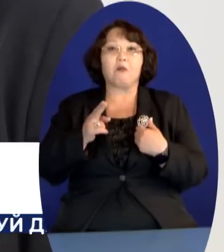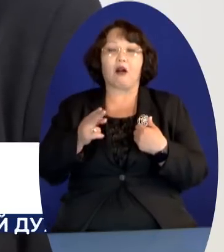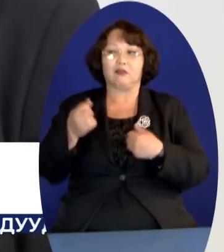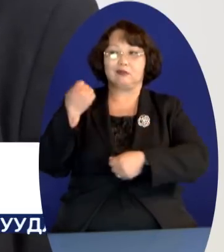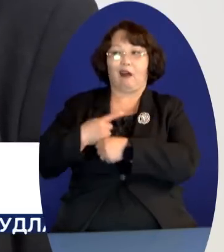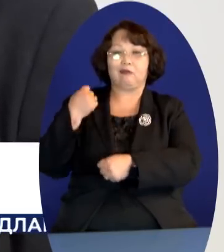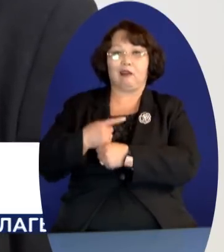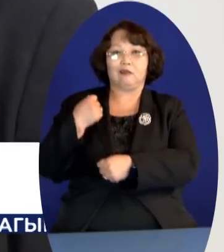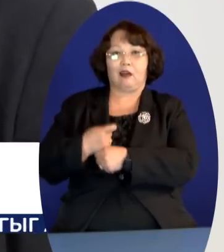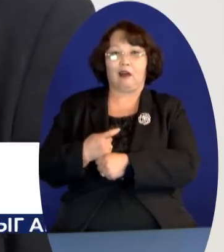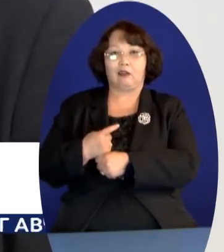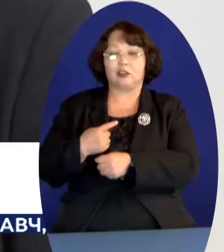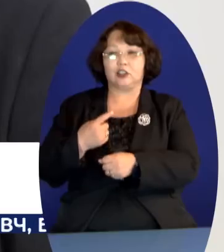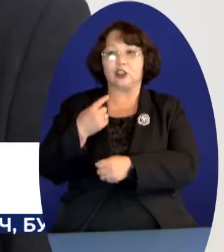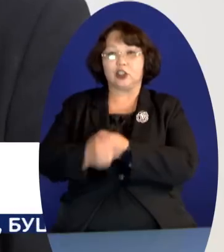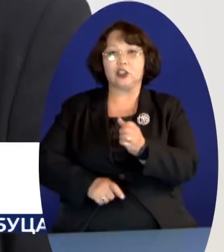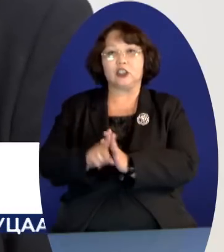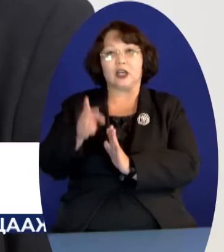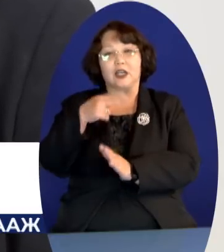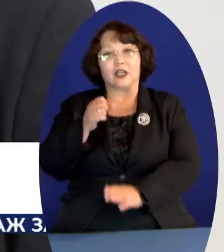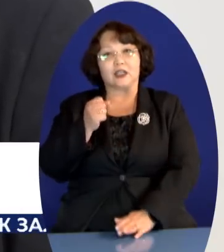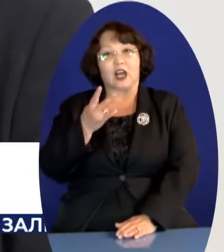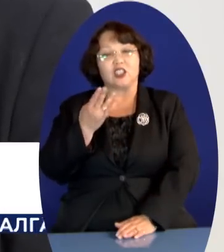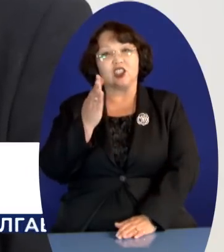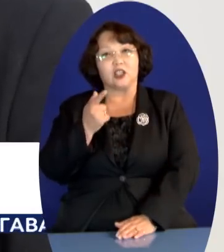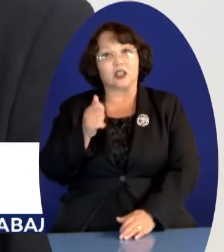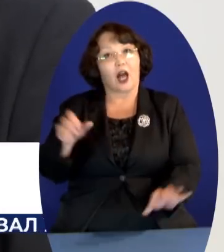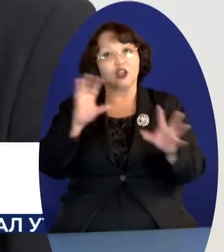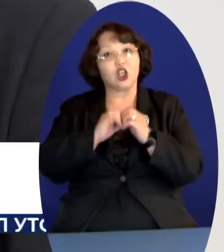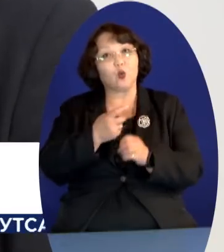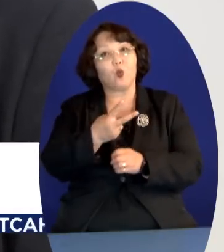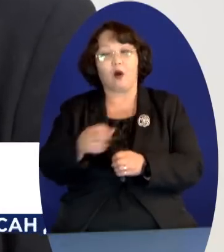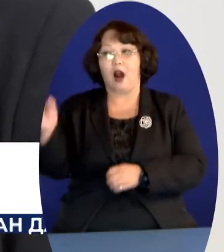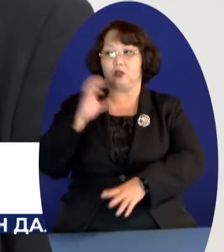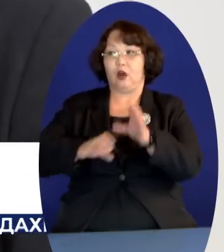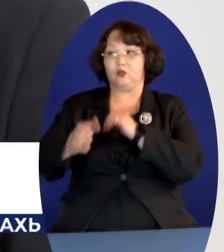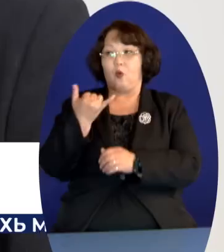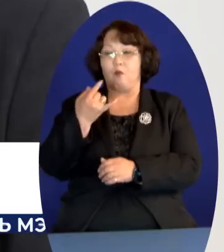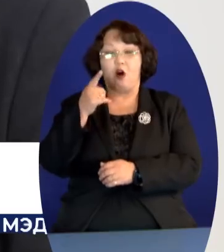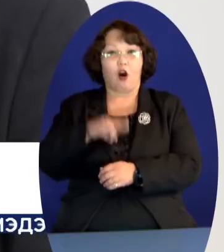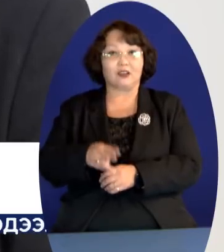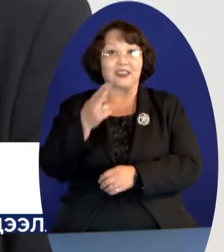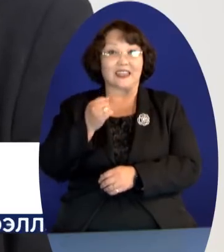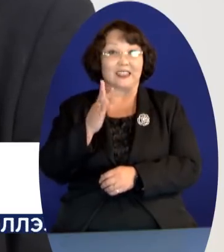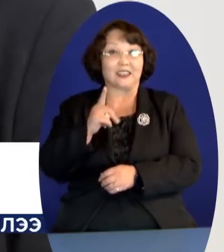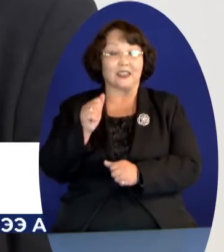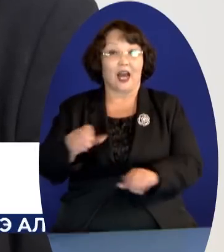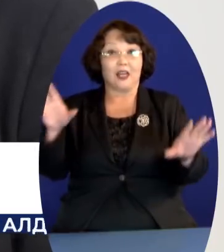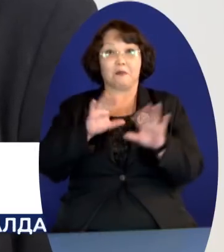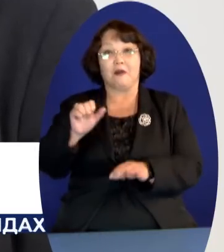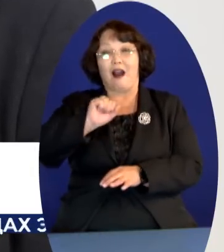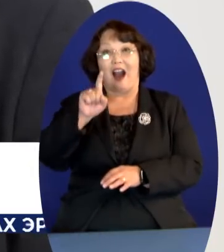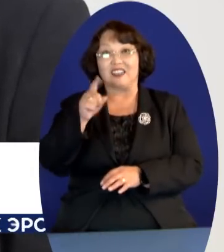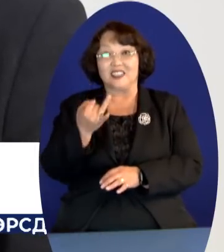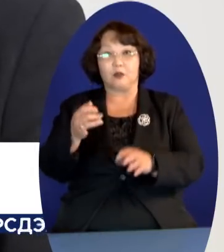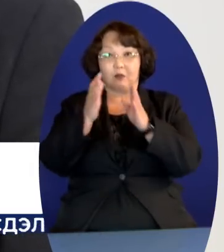одоо ихээр бол дандаа одоо даншиг наадам хийх үү гэдэг. Тэгээд ер нь бол манай нийслэл маань даншиг наадмыг бол Азийн буддистуудын